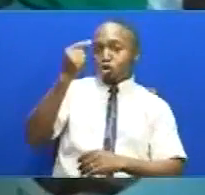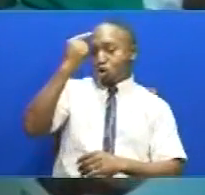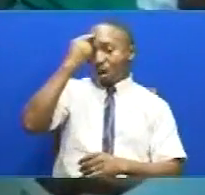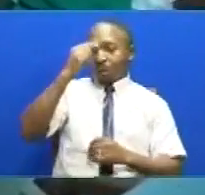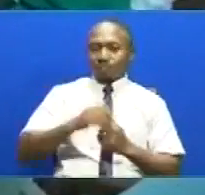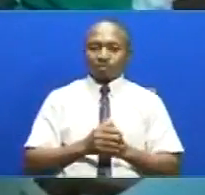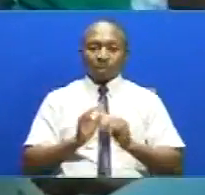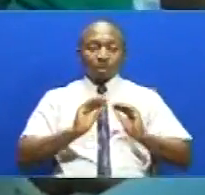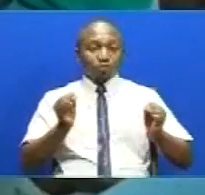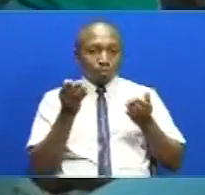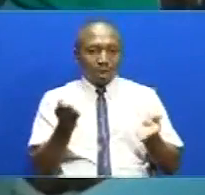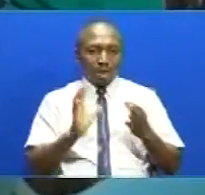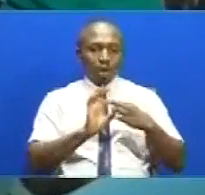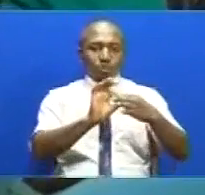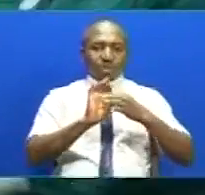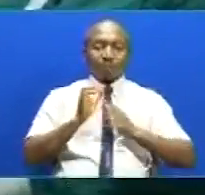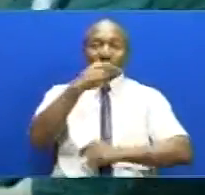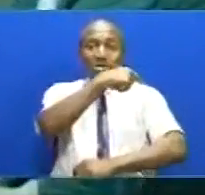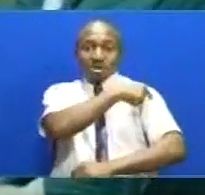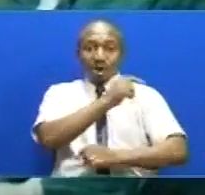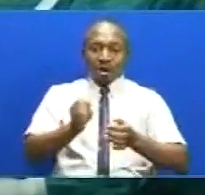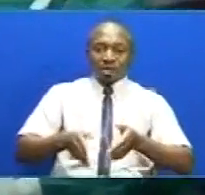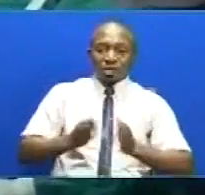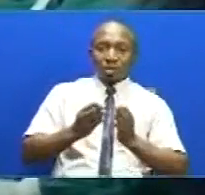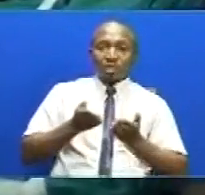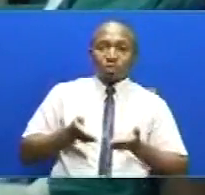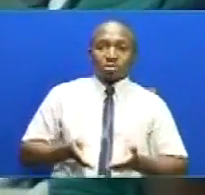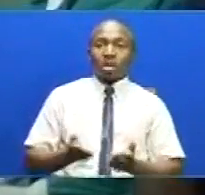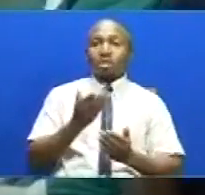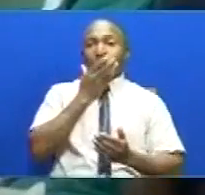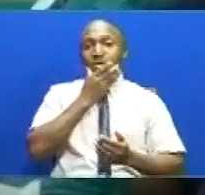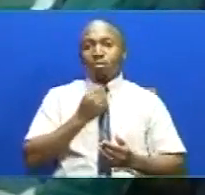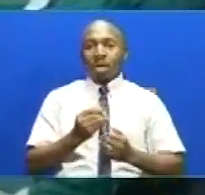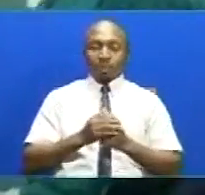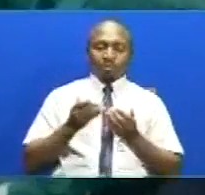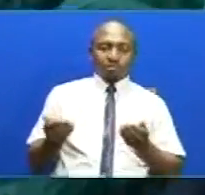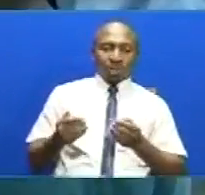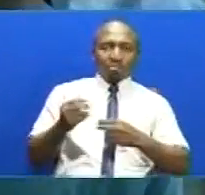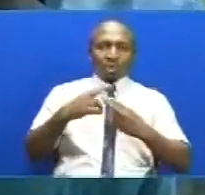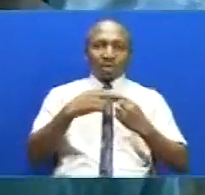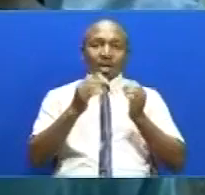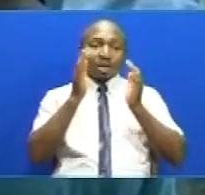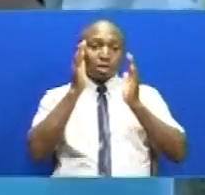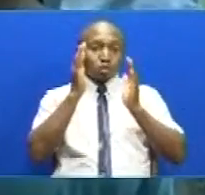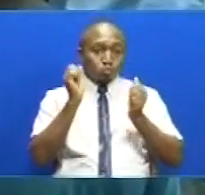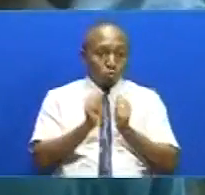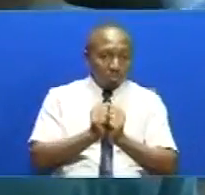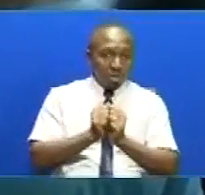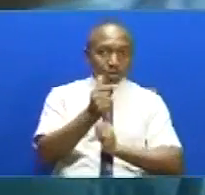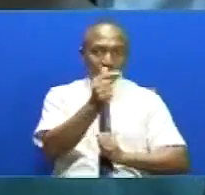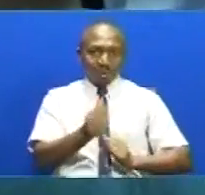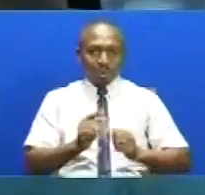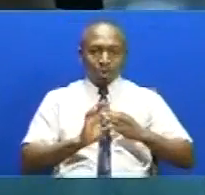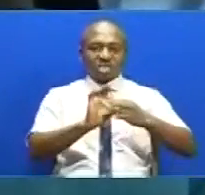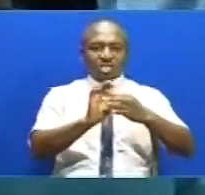Pia mafunzo hayo yanahusisha tiba katika njia za uzazi za mwanaume. Madaktari 10 wa kizalendo wanashiriki katika